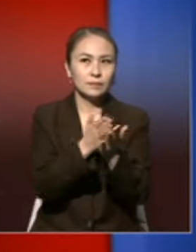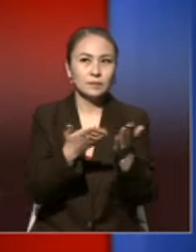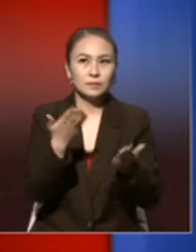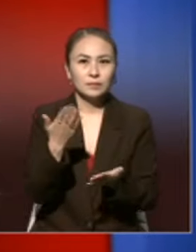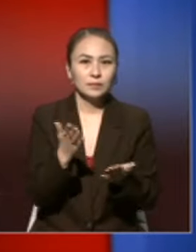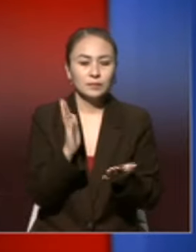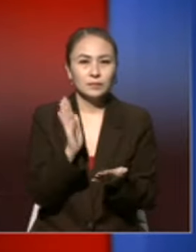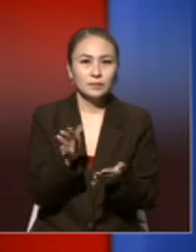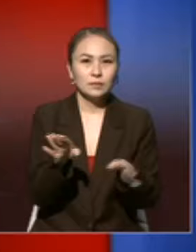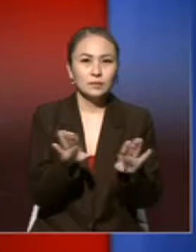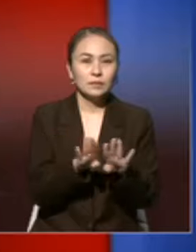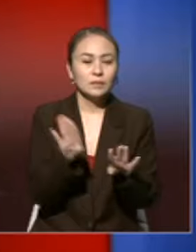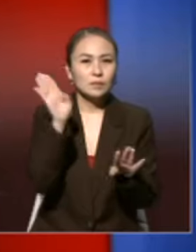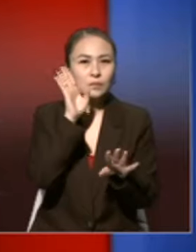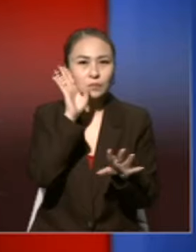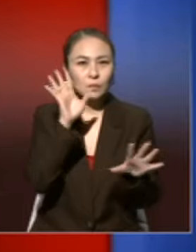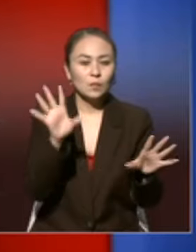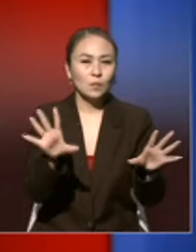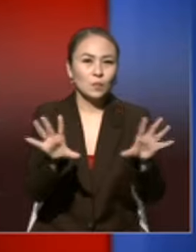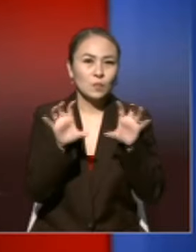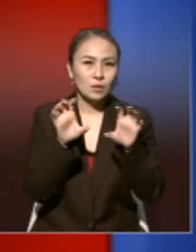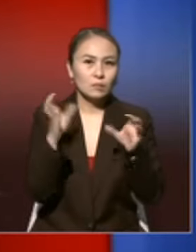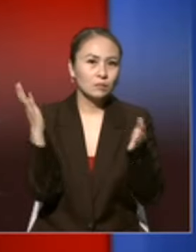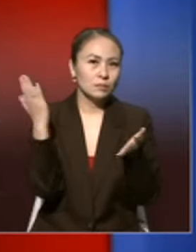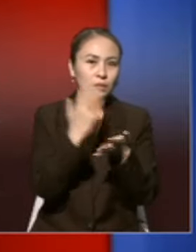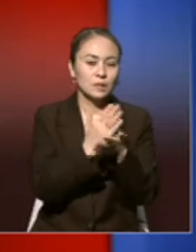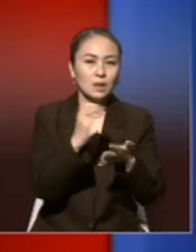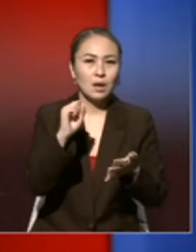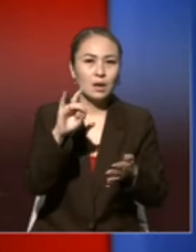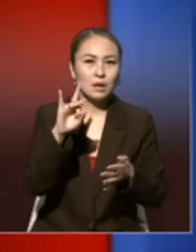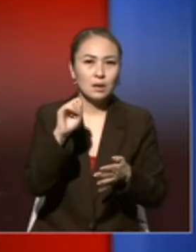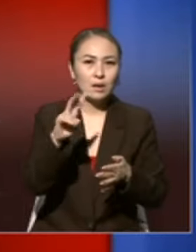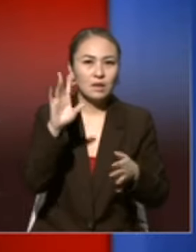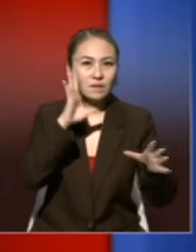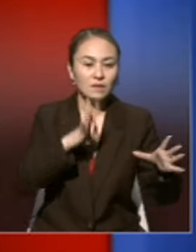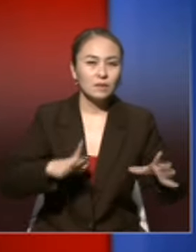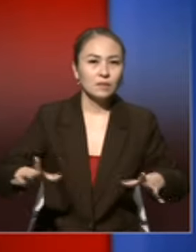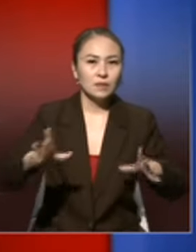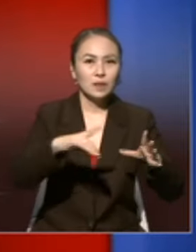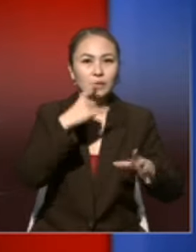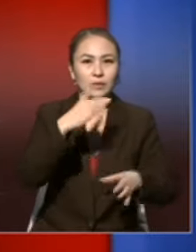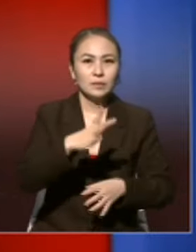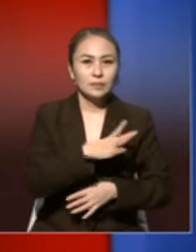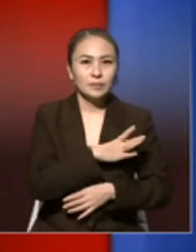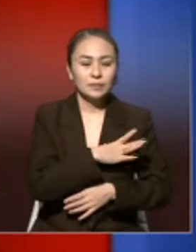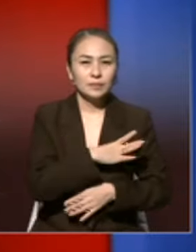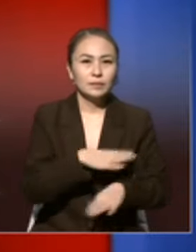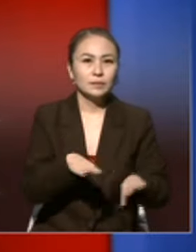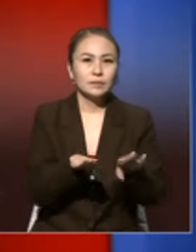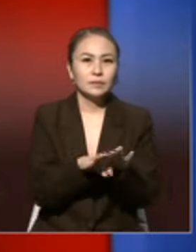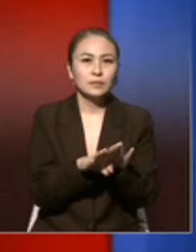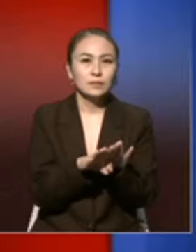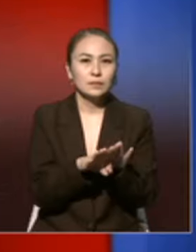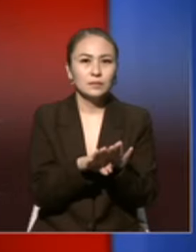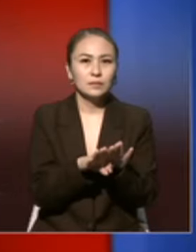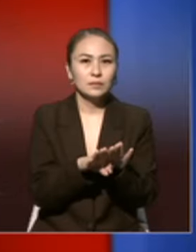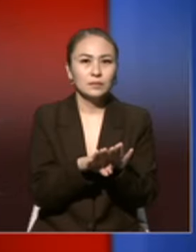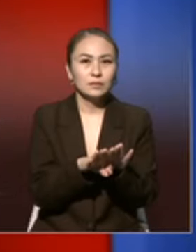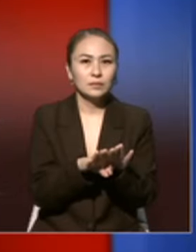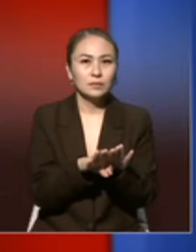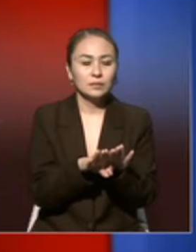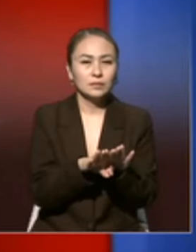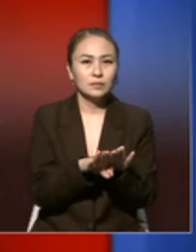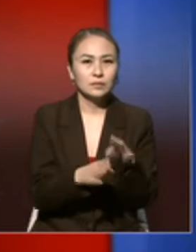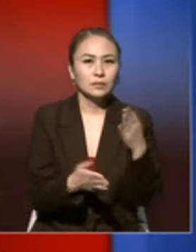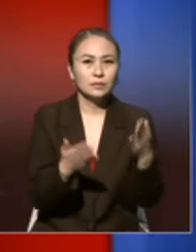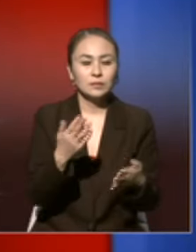тартылса, осы солардың бәрін жинап сол Аралға құйса деген ұсынысын айтқан. Енді бұл сол ұсыныс қой, енді былай